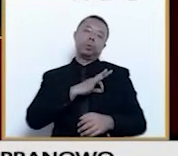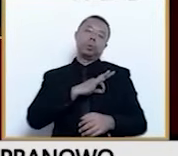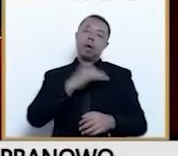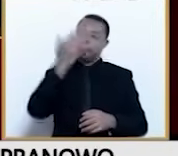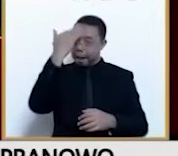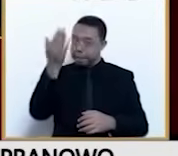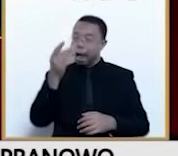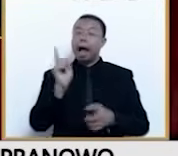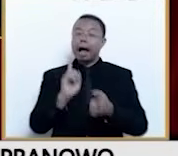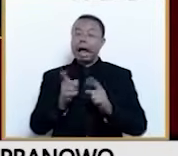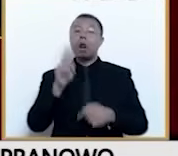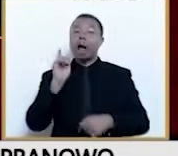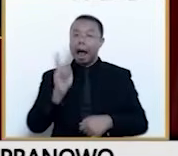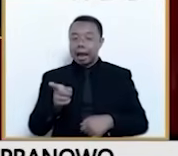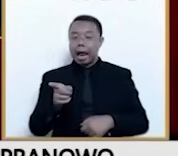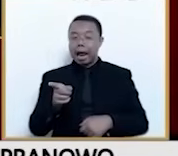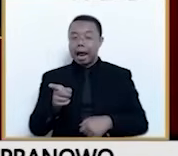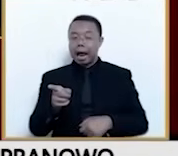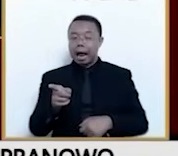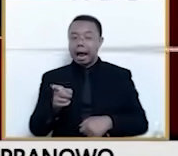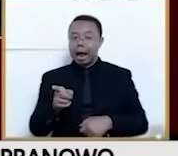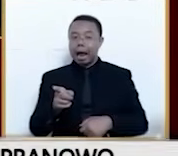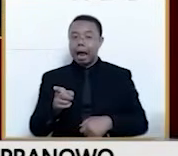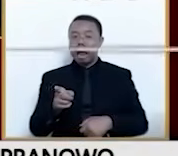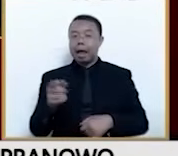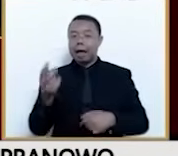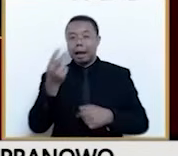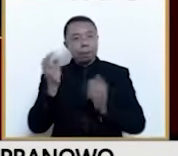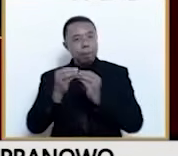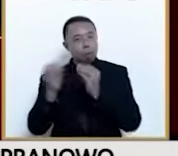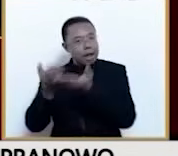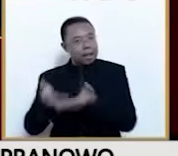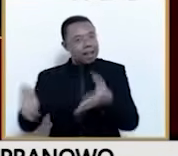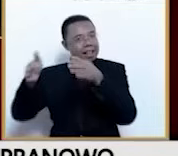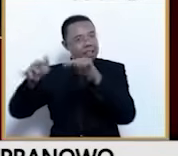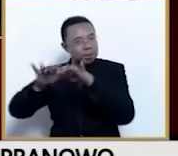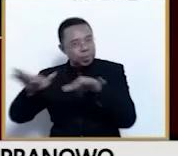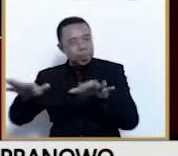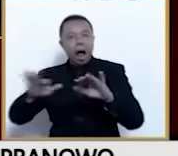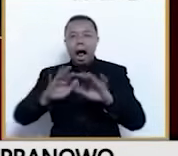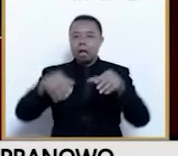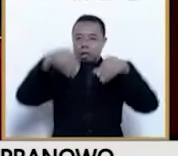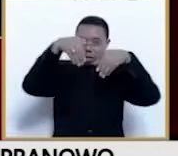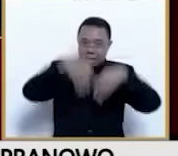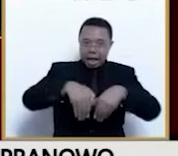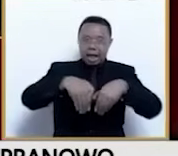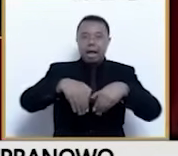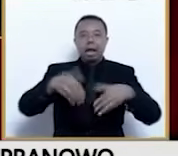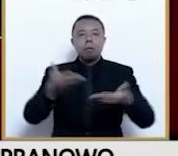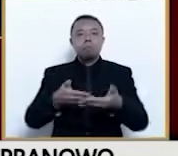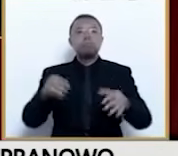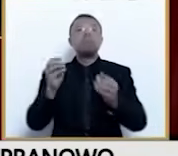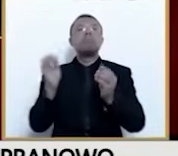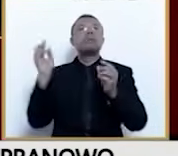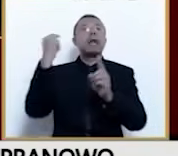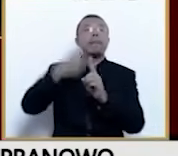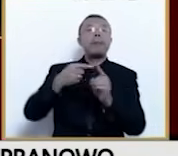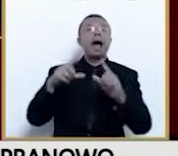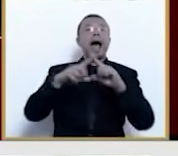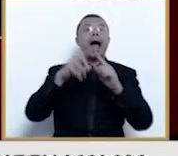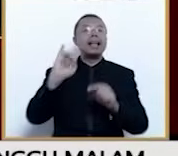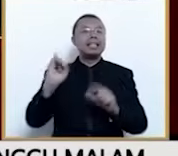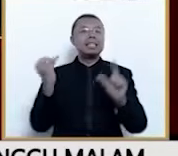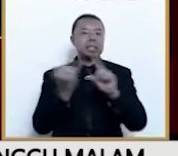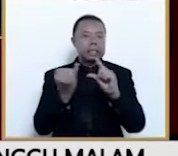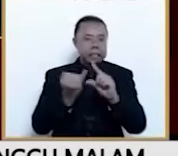Jadi dengan adanya situ waduk maupun kanal, kita bisa masukkan teknologi AI di